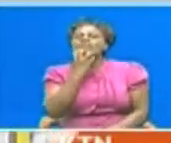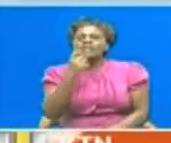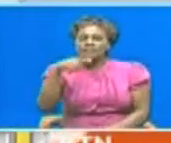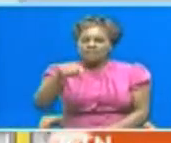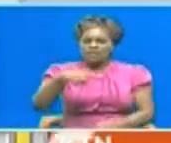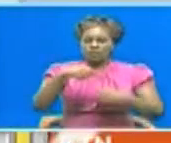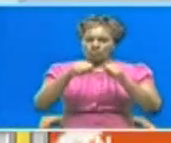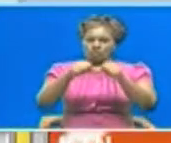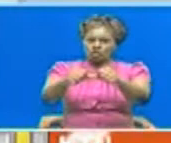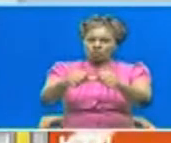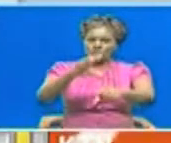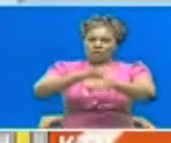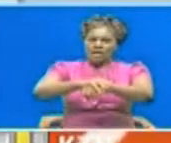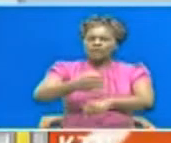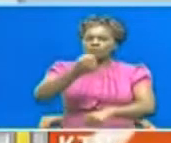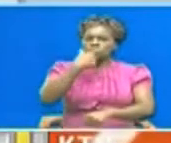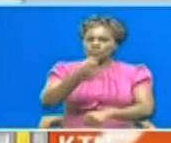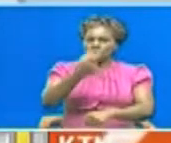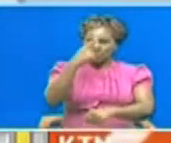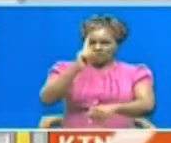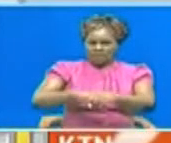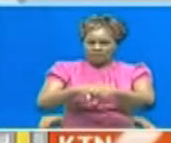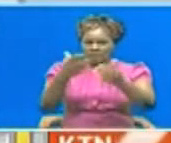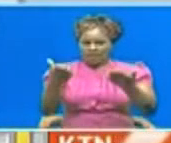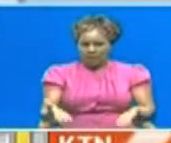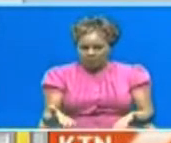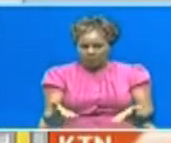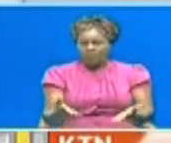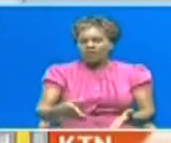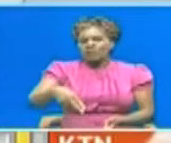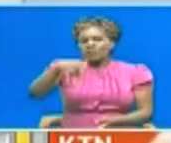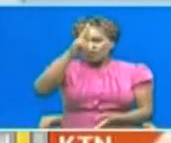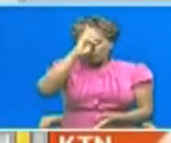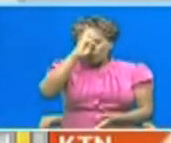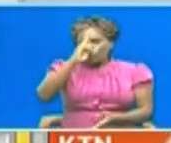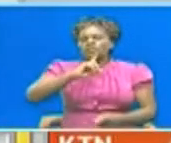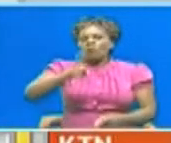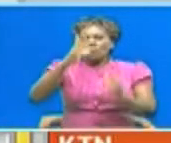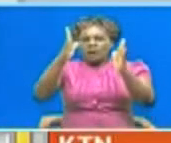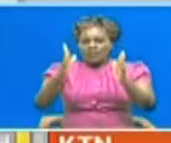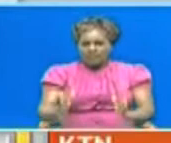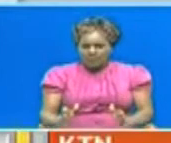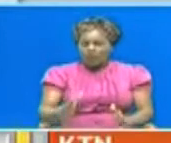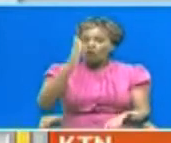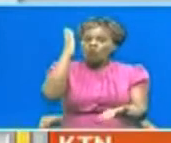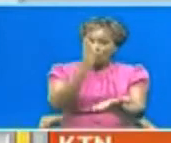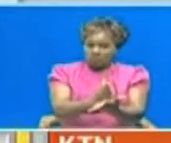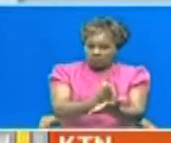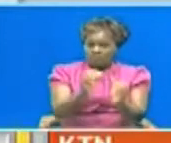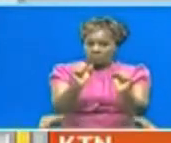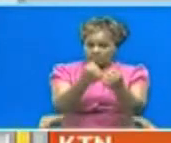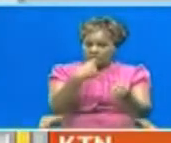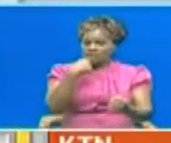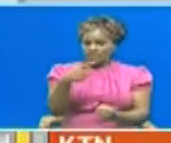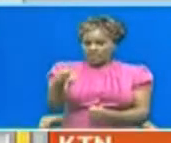ambako wanapokea matibabu kwa hivi sasa. Kamanda wa polisi wa kaunti ya Mandera Job Boronjo amethibitisha kisa hicho kwa kusema